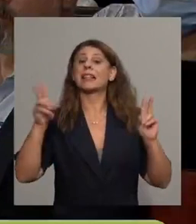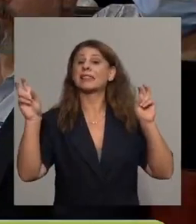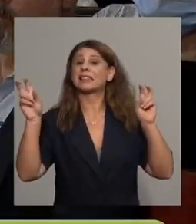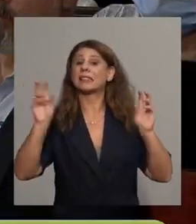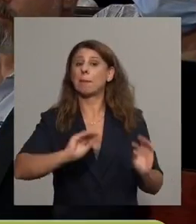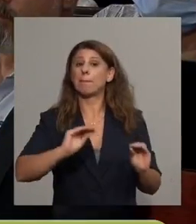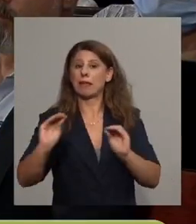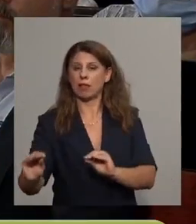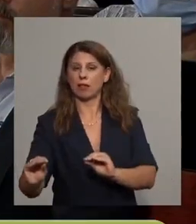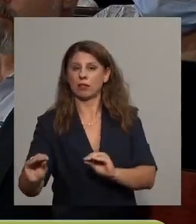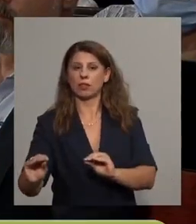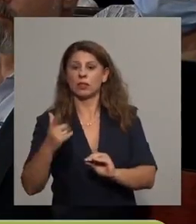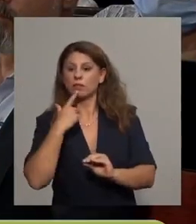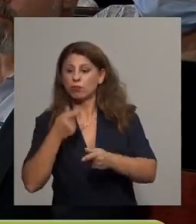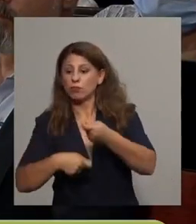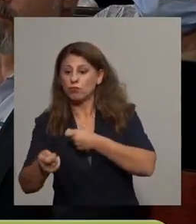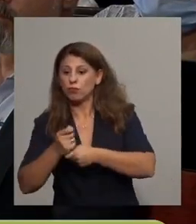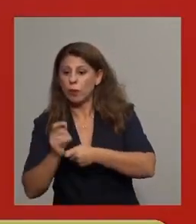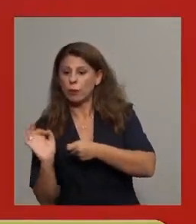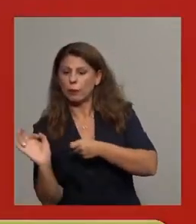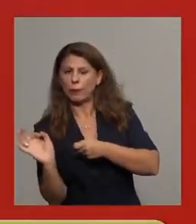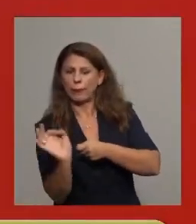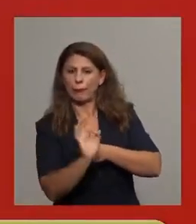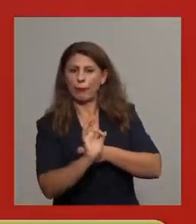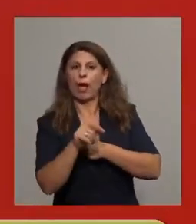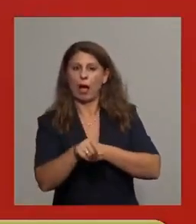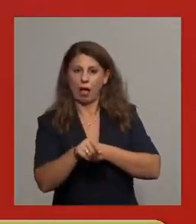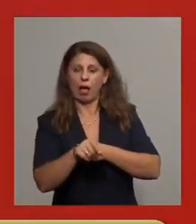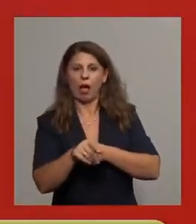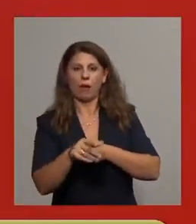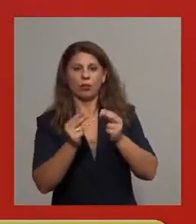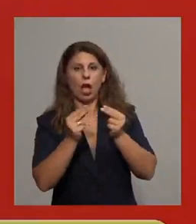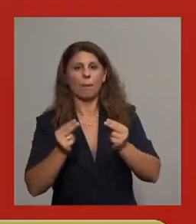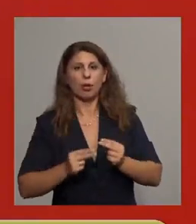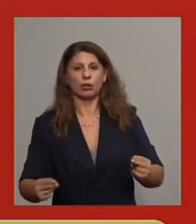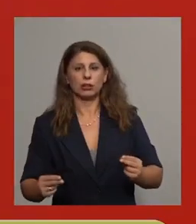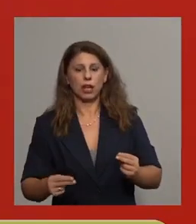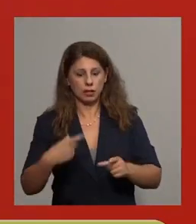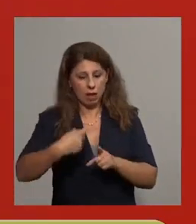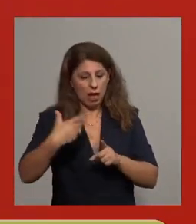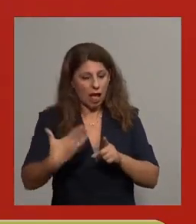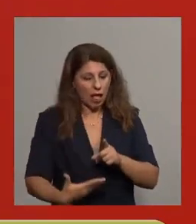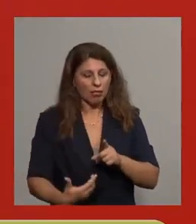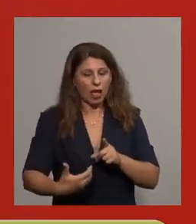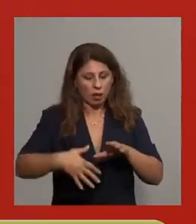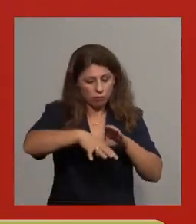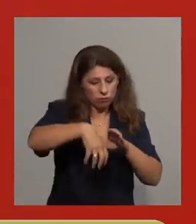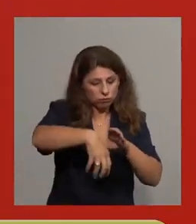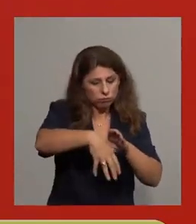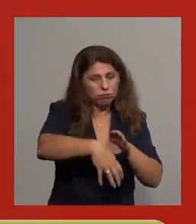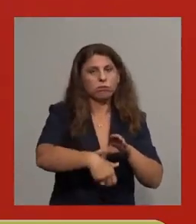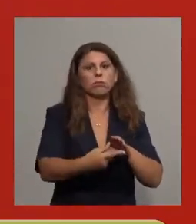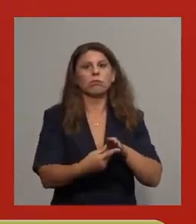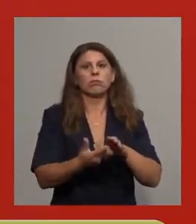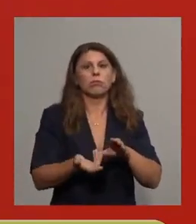το εμπόριο ρήπων που υπονόμευσε την λιγνητική παραγωγή που είναι μια φθηνή